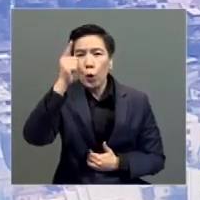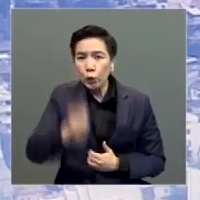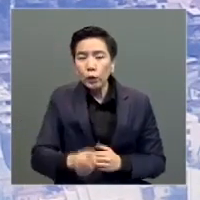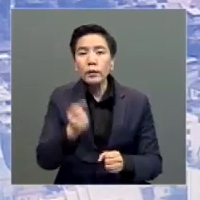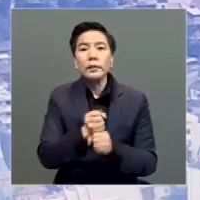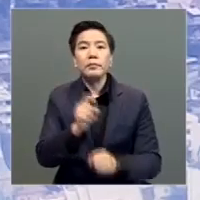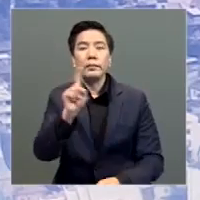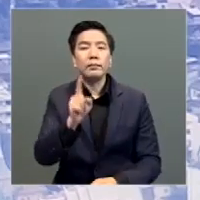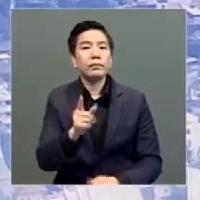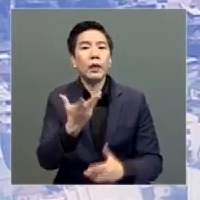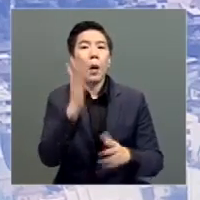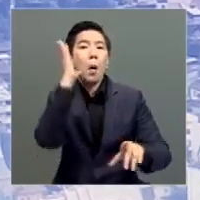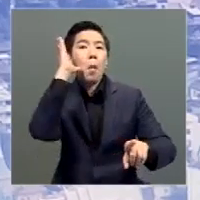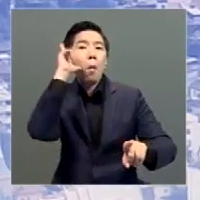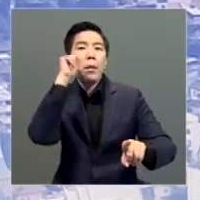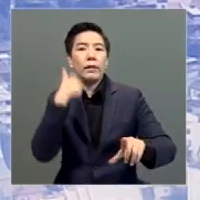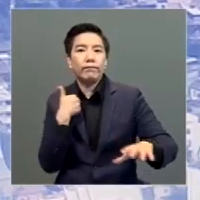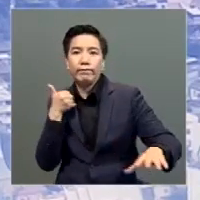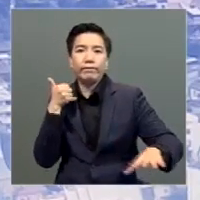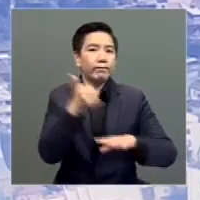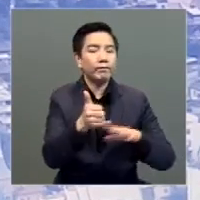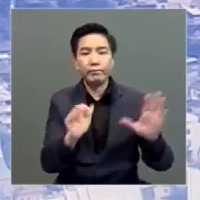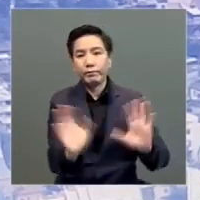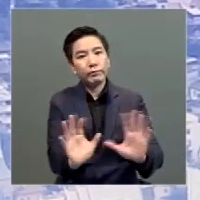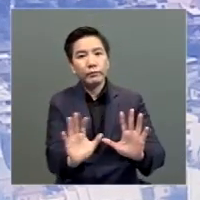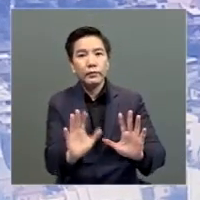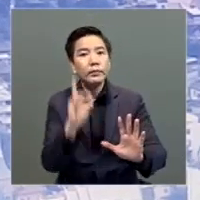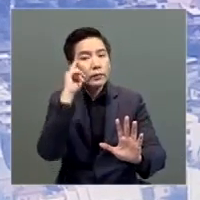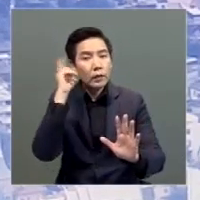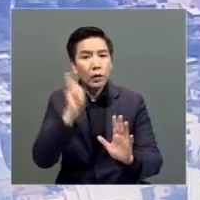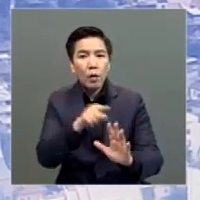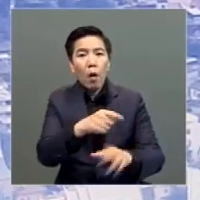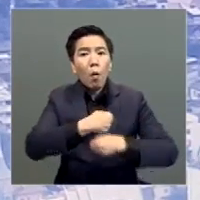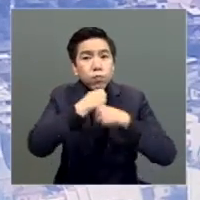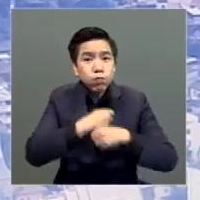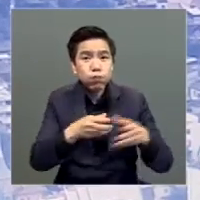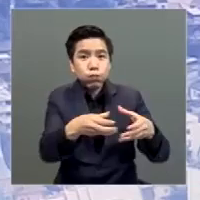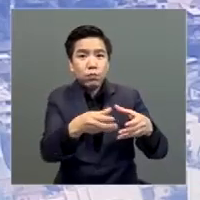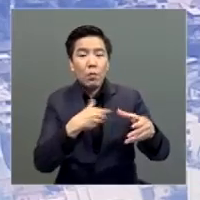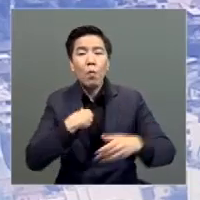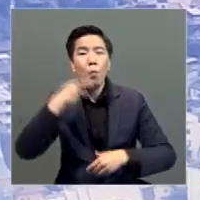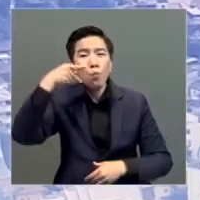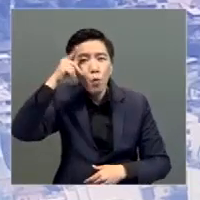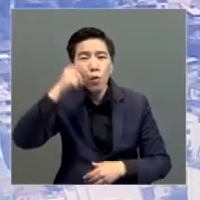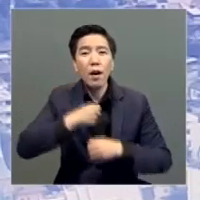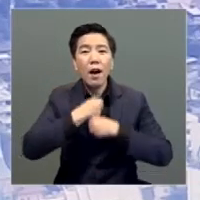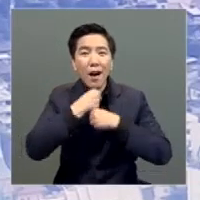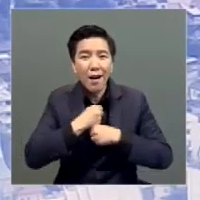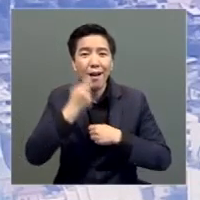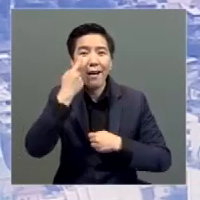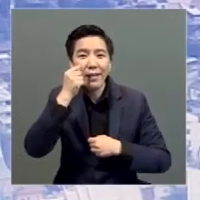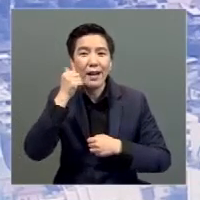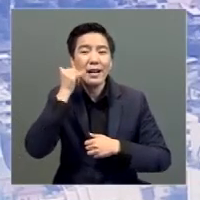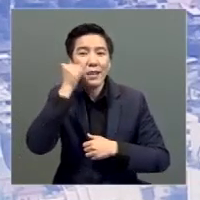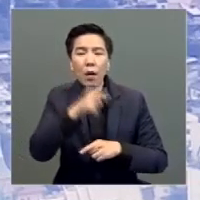ทำคือไม่ควรเข้าใกล้พ่อแม่คนที่สูงอายุหรือปู่ย่าตายายที่สูงอายุนะครับเพราะว่าเข